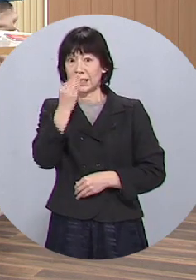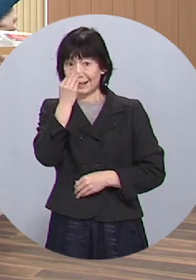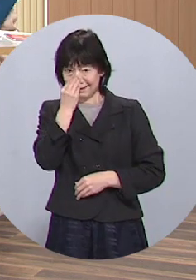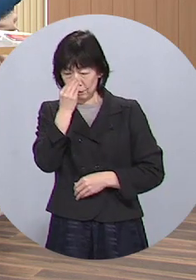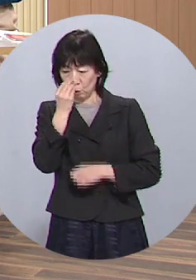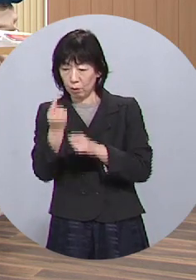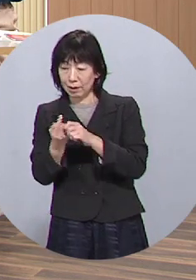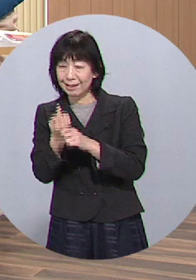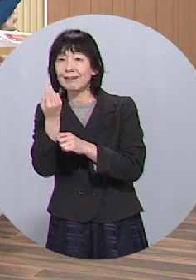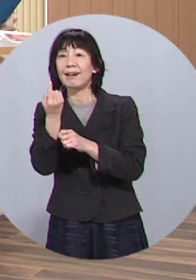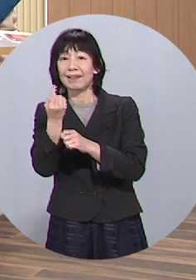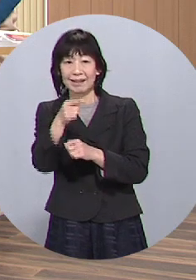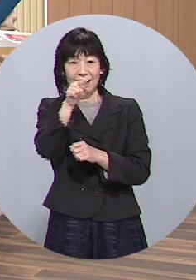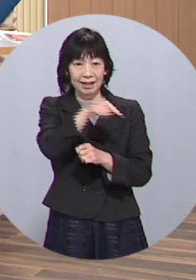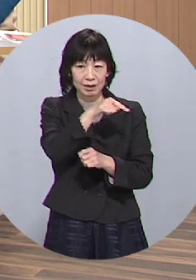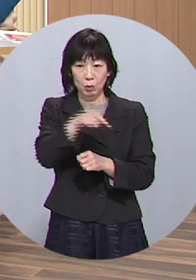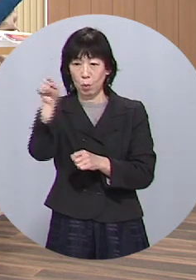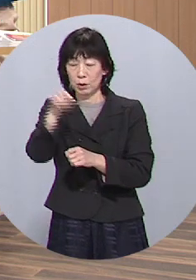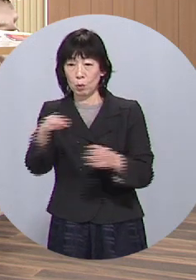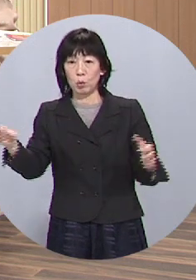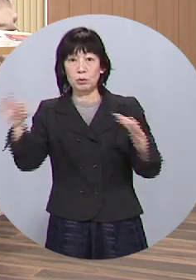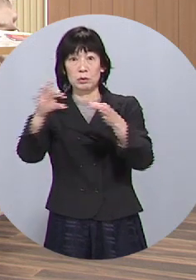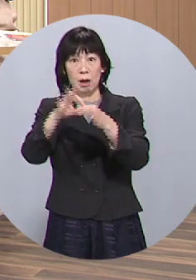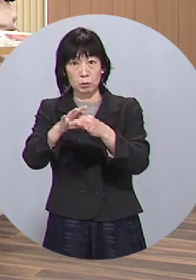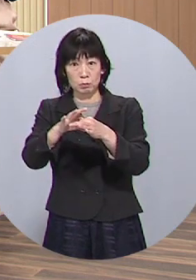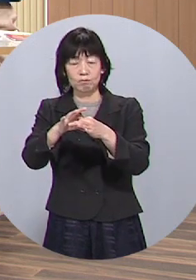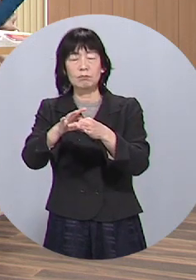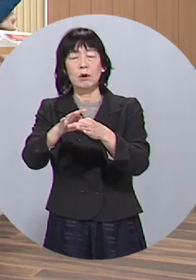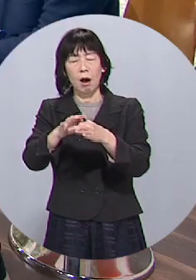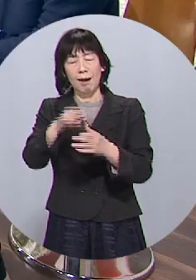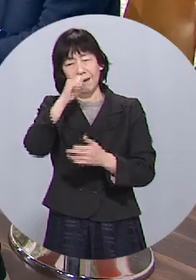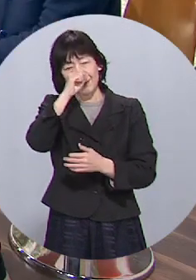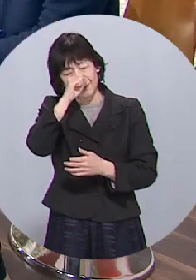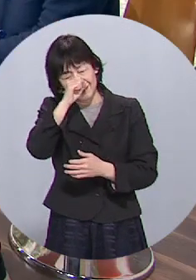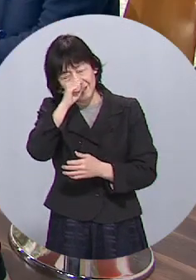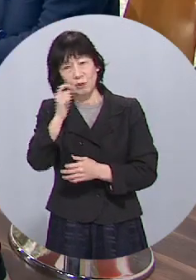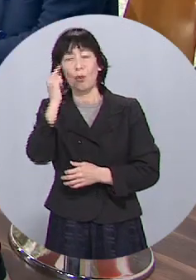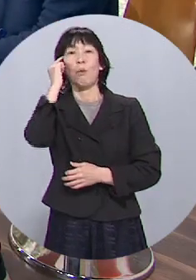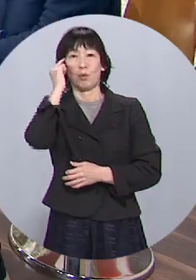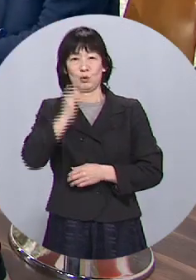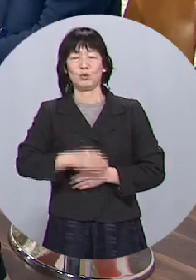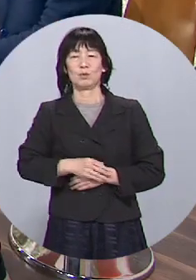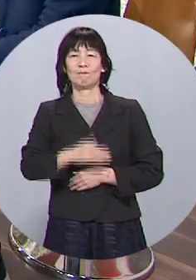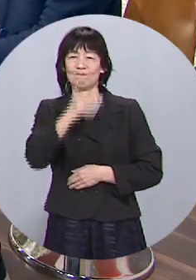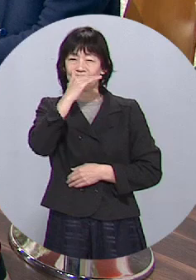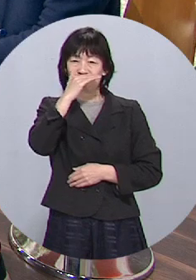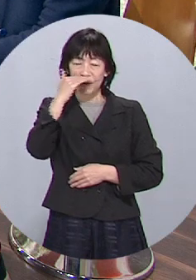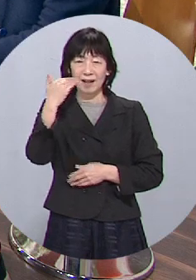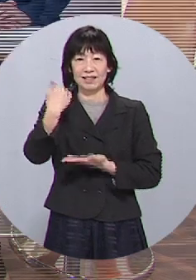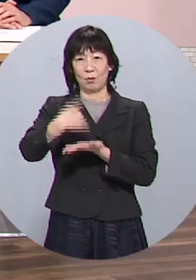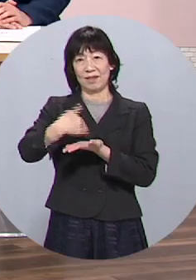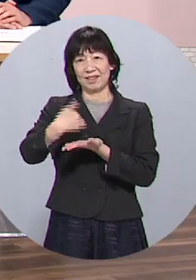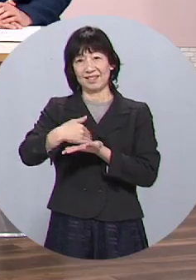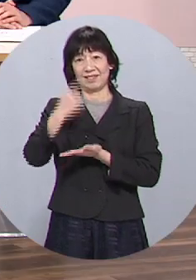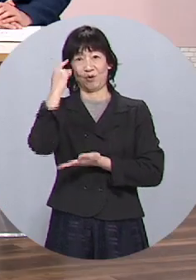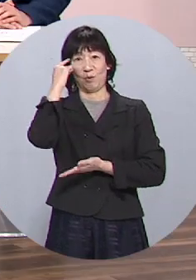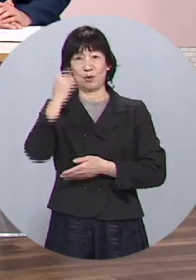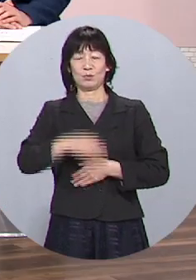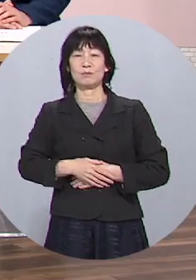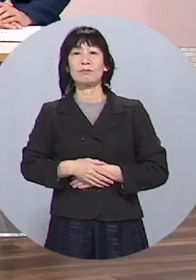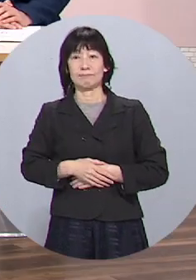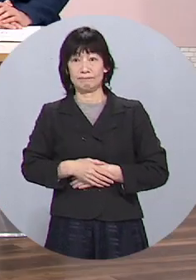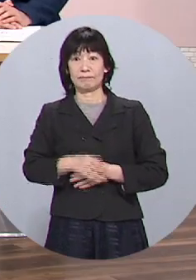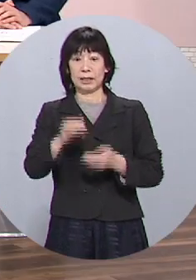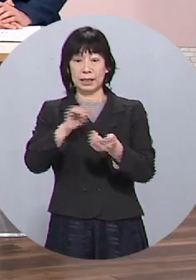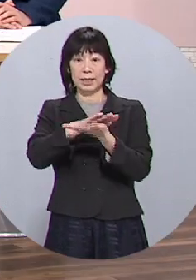とつなげてるっていうのはすごくなんかいい気持ちになりますよね。素敵でした。 あとあの埼